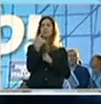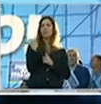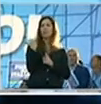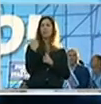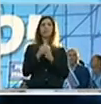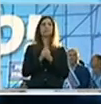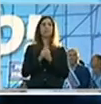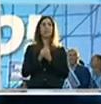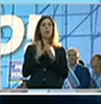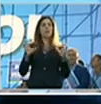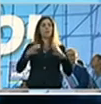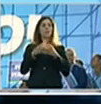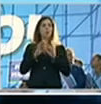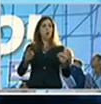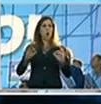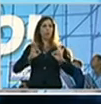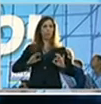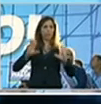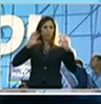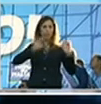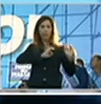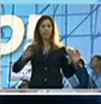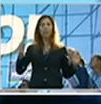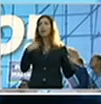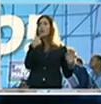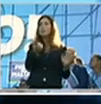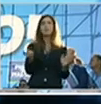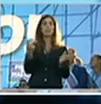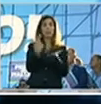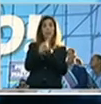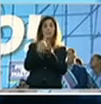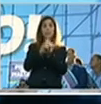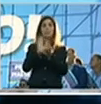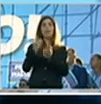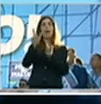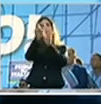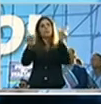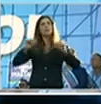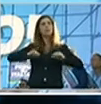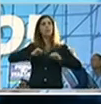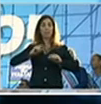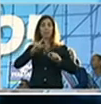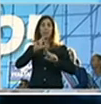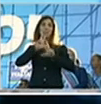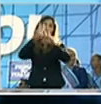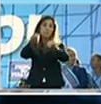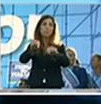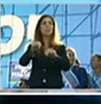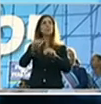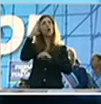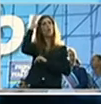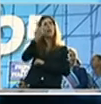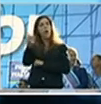da Giorgia Meloni, se tutto questo effettivamente sarà tale da decretare un successo politico di questa manifestazione. Di